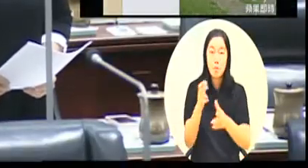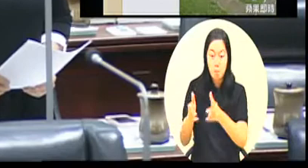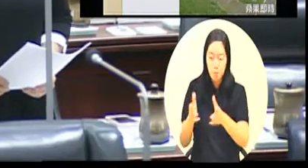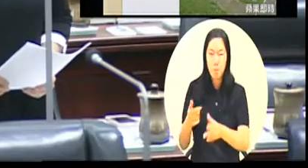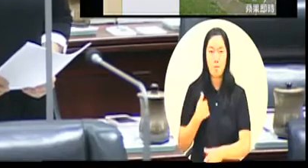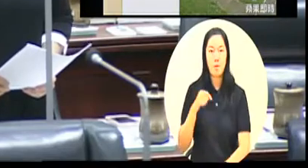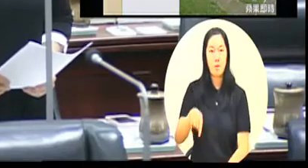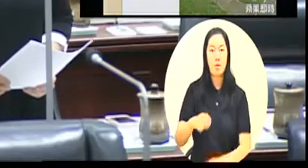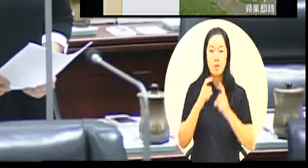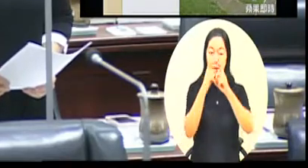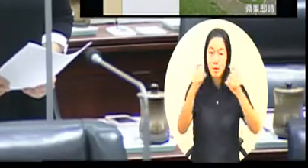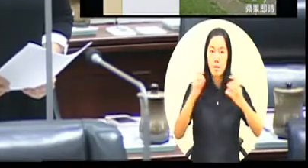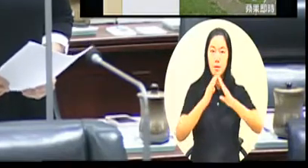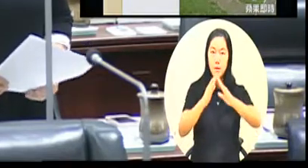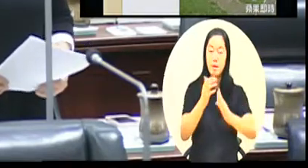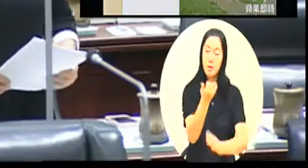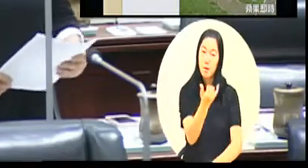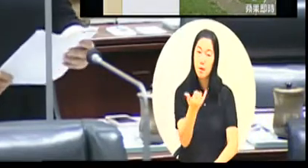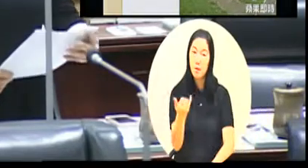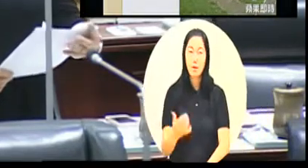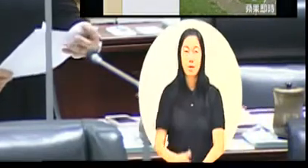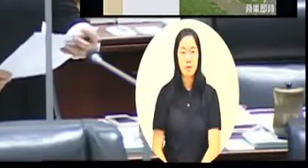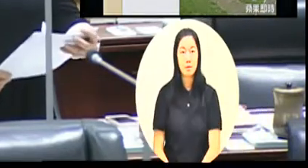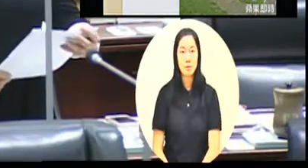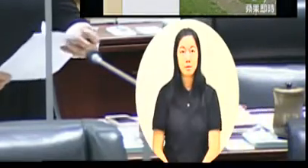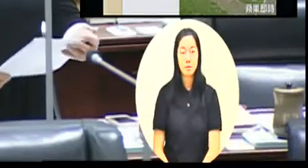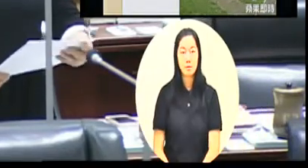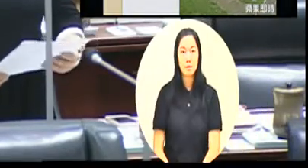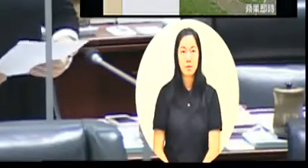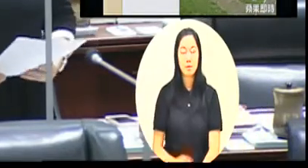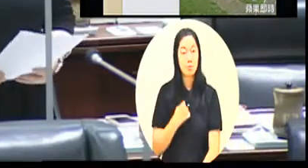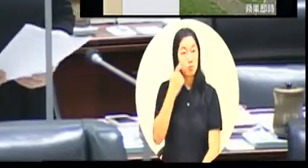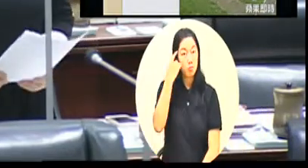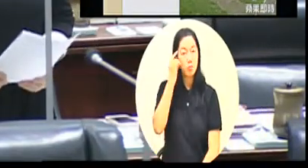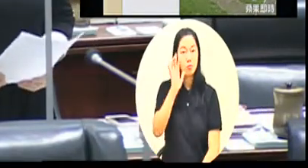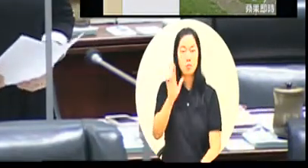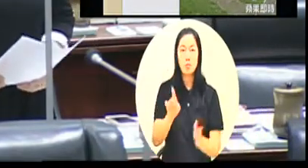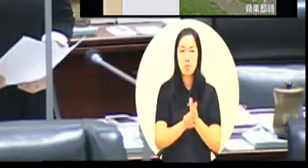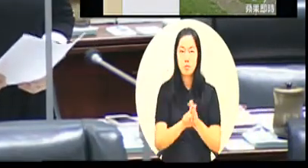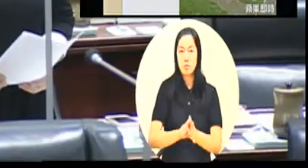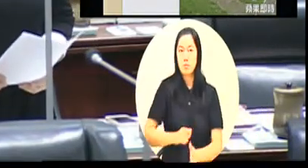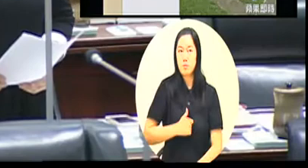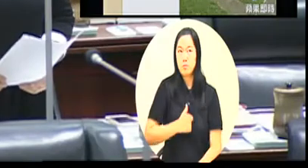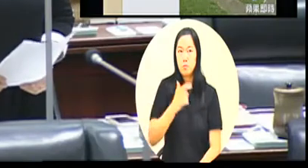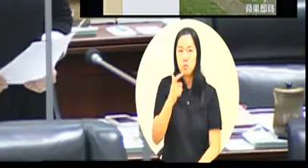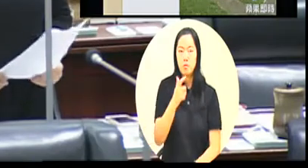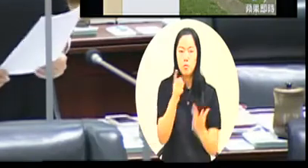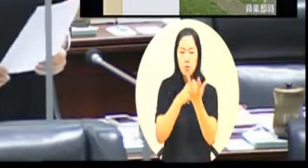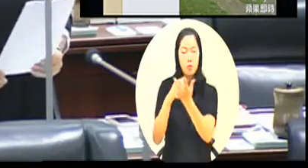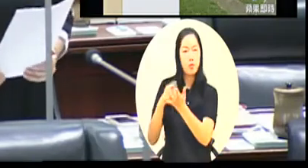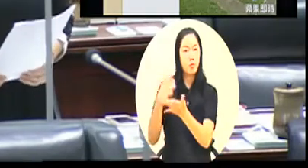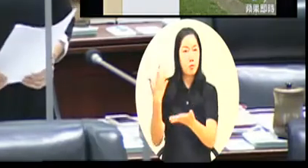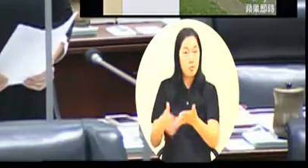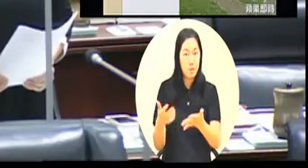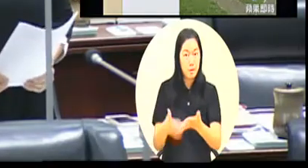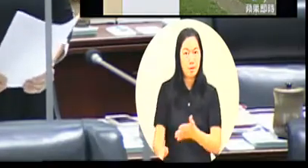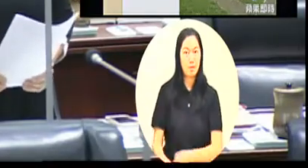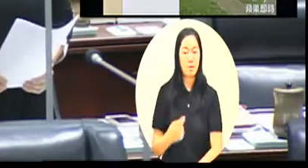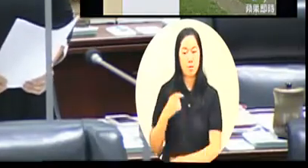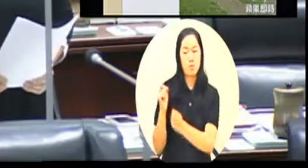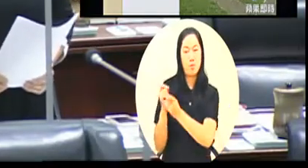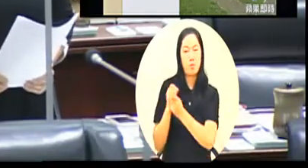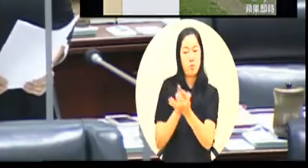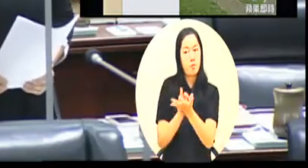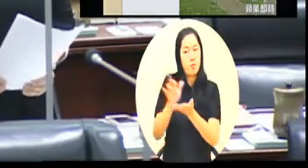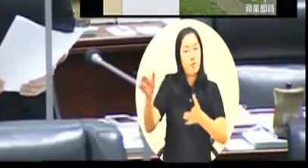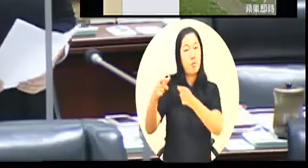市的美观呢，也让我们觉得有时候实在是有很多的缺失啊。而且最近我到日本的时